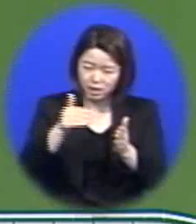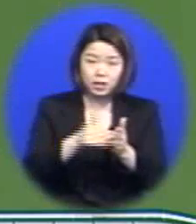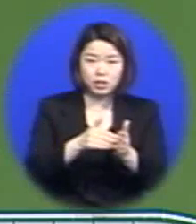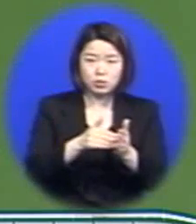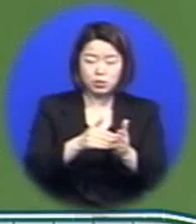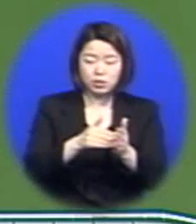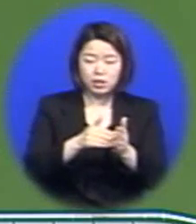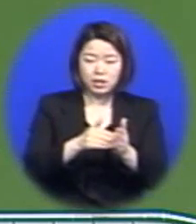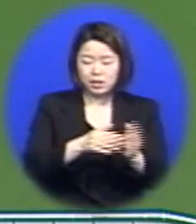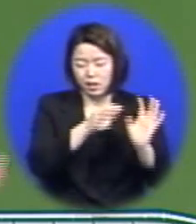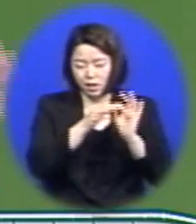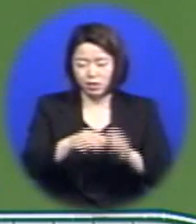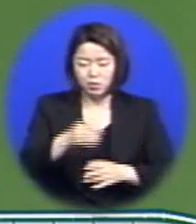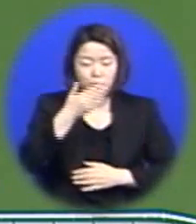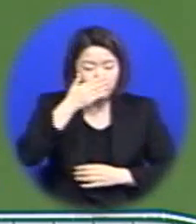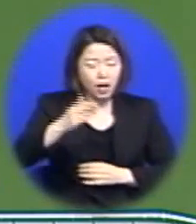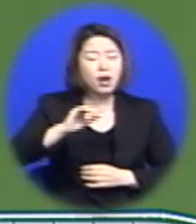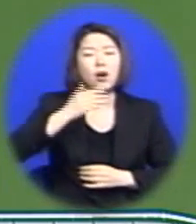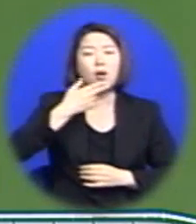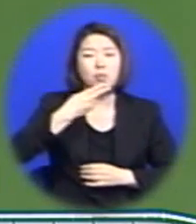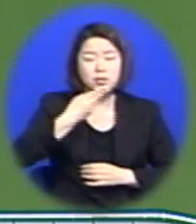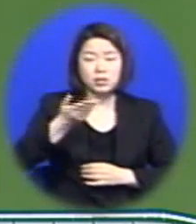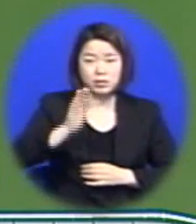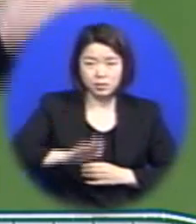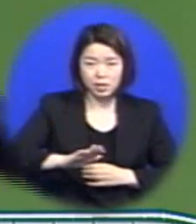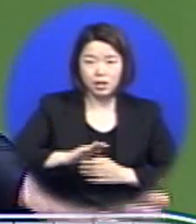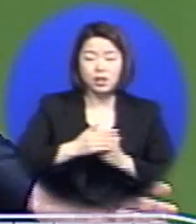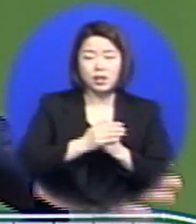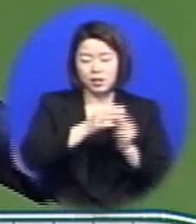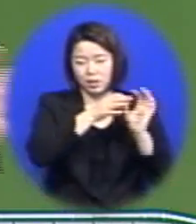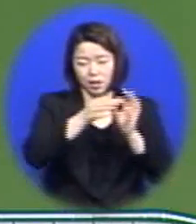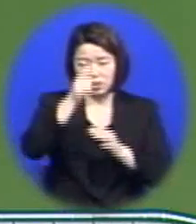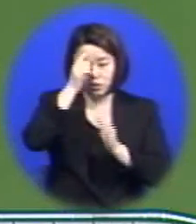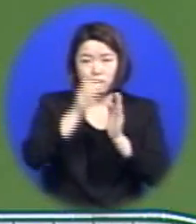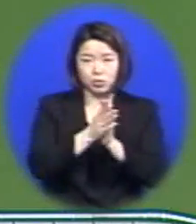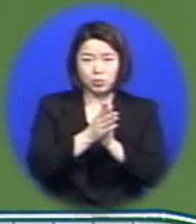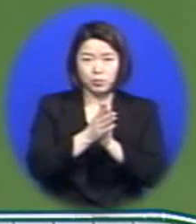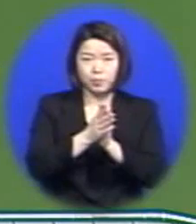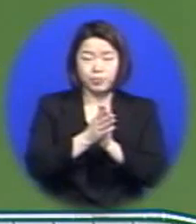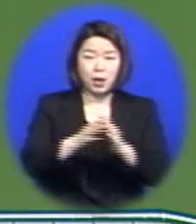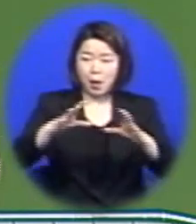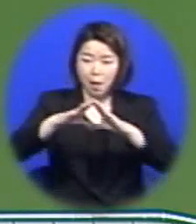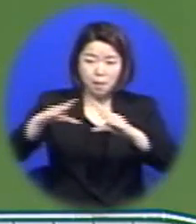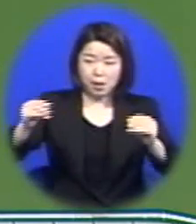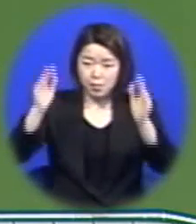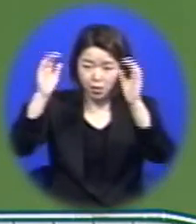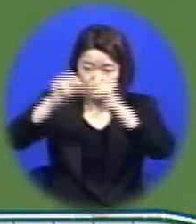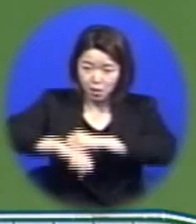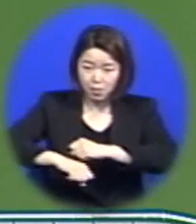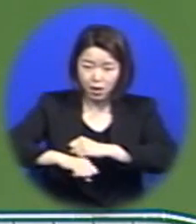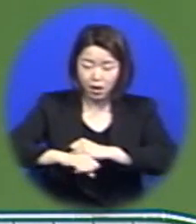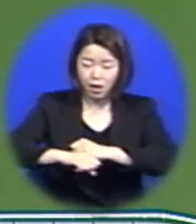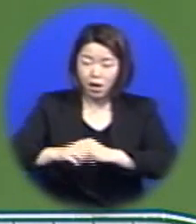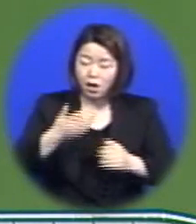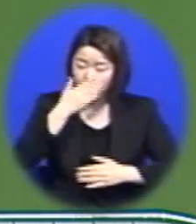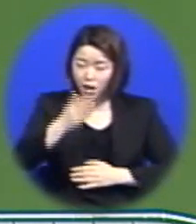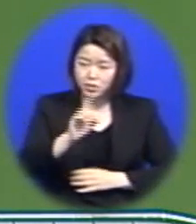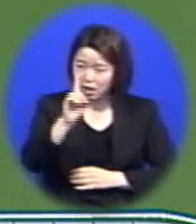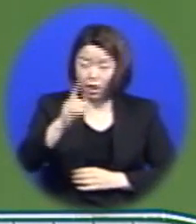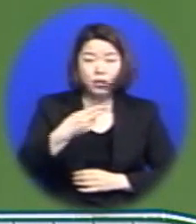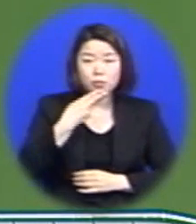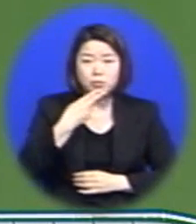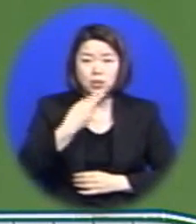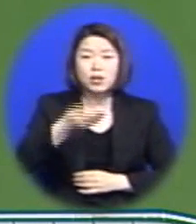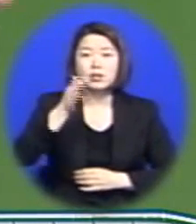하나도 없었어 예루살렘으로 돌아갈 가능성 바벨론이 멸망할 가능성이 도무지 없었어요 그런데도